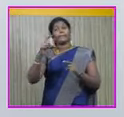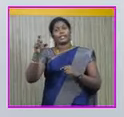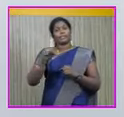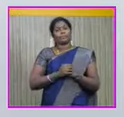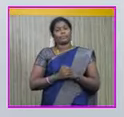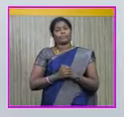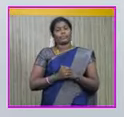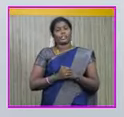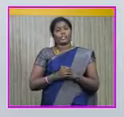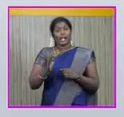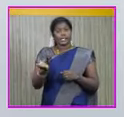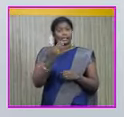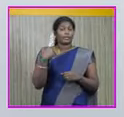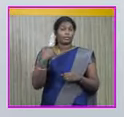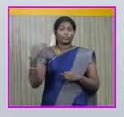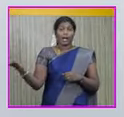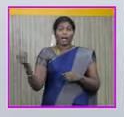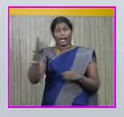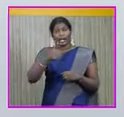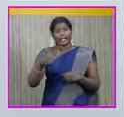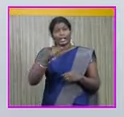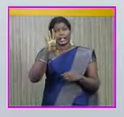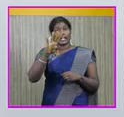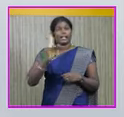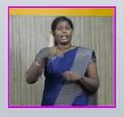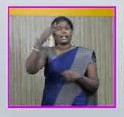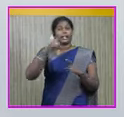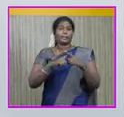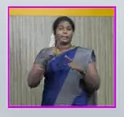அதே போல் வலது பக்கம் 6/4 பெருக்க போகிறோம்.